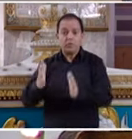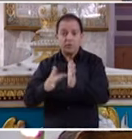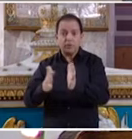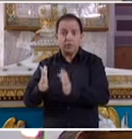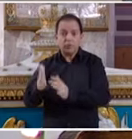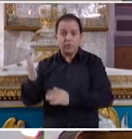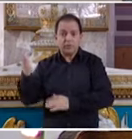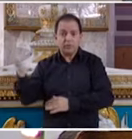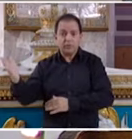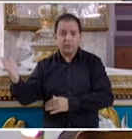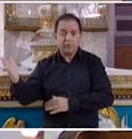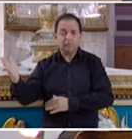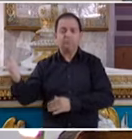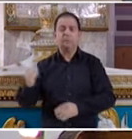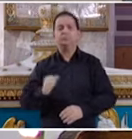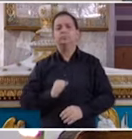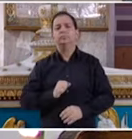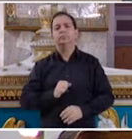Ιησού,